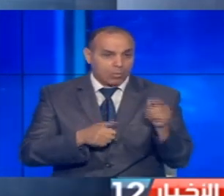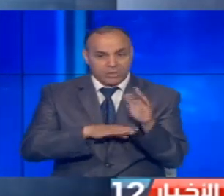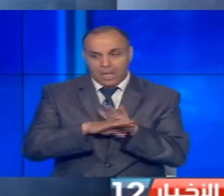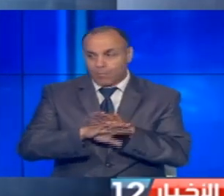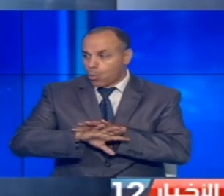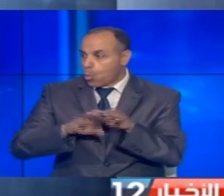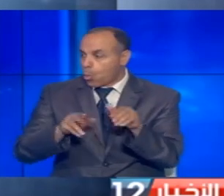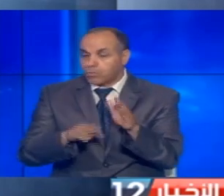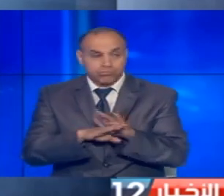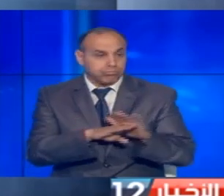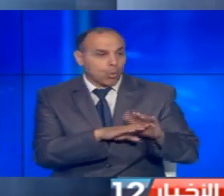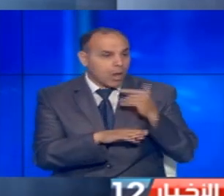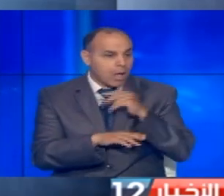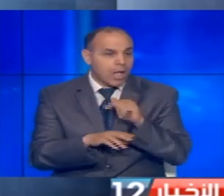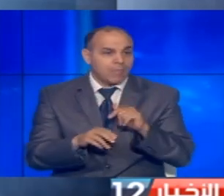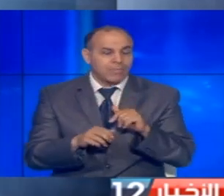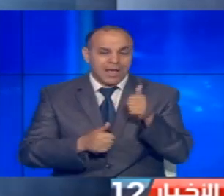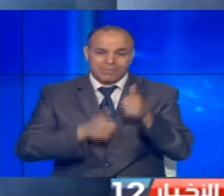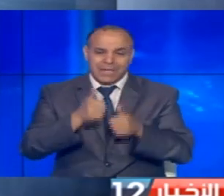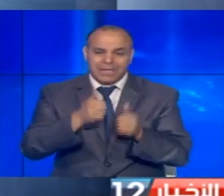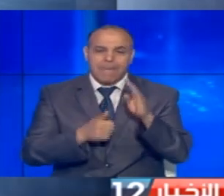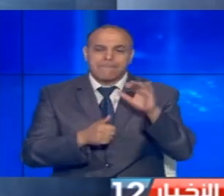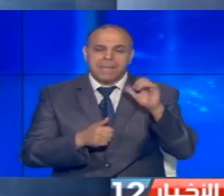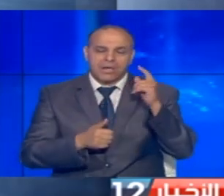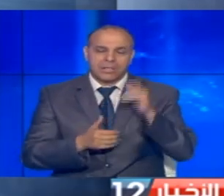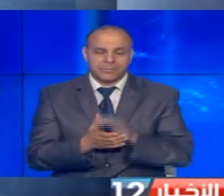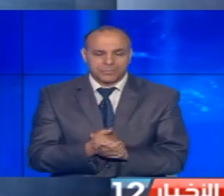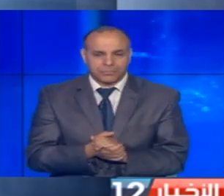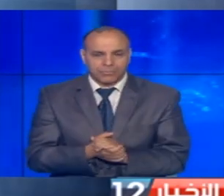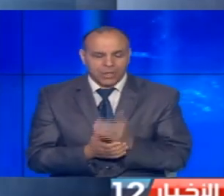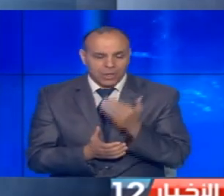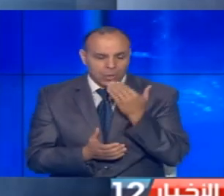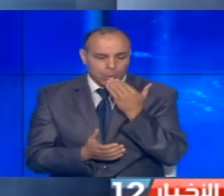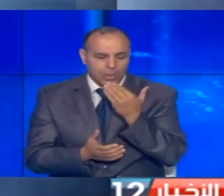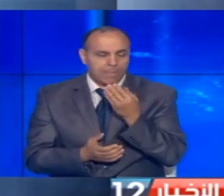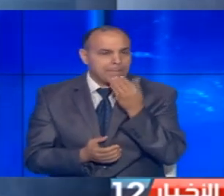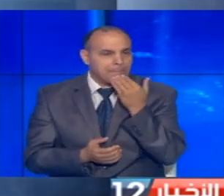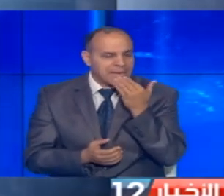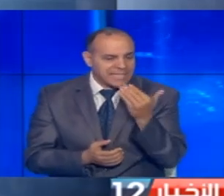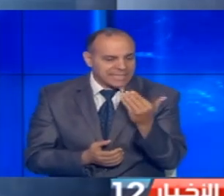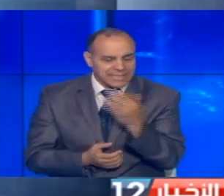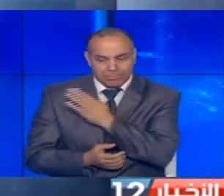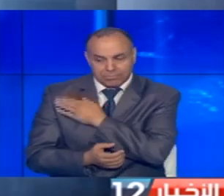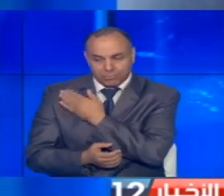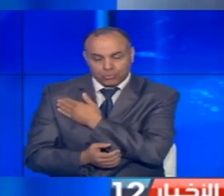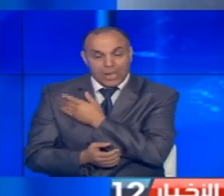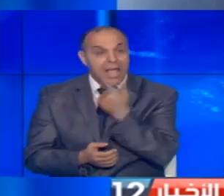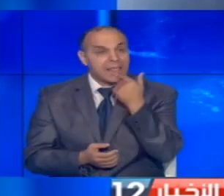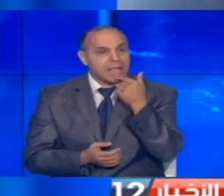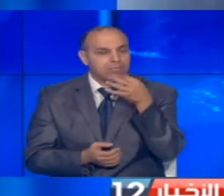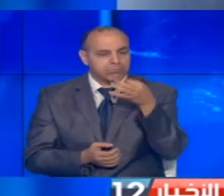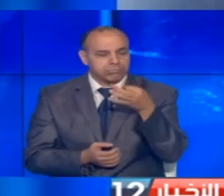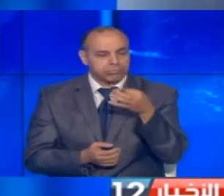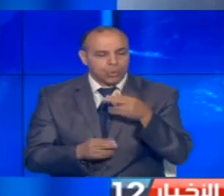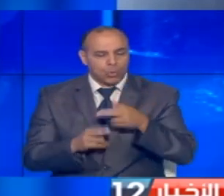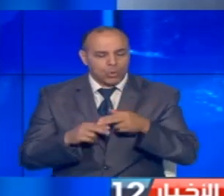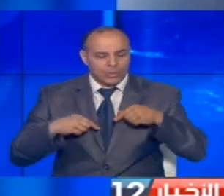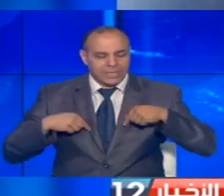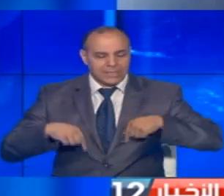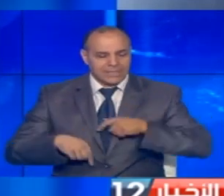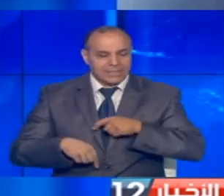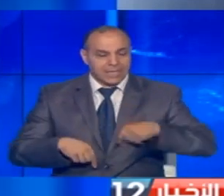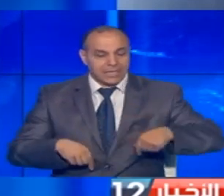محيط الامتحانات بمناسبة إجراء شهادة البكالوريا. نعم، شكرا لك العميد خليفة الشيباني ناطق رسمي باسم وزارة